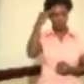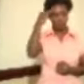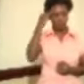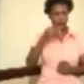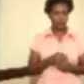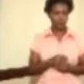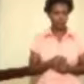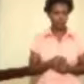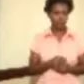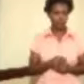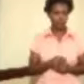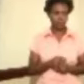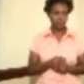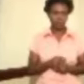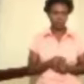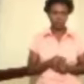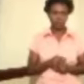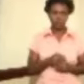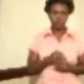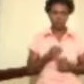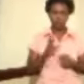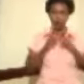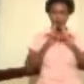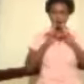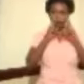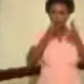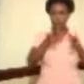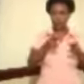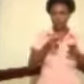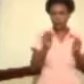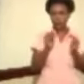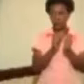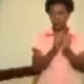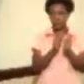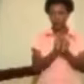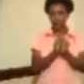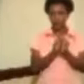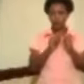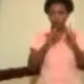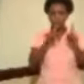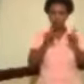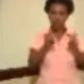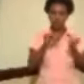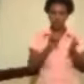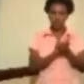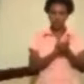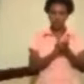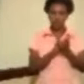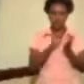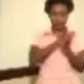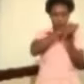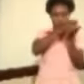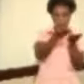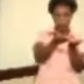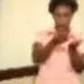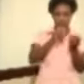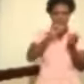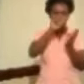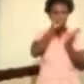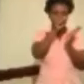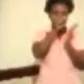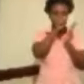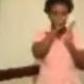reconstruction, s'il vous plaît. Je vais répondre tout de suite à la question, juste une petite note, rectification. Article 185 de la Constitution, le Sénat peut